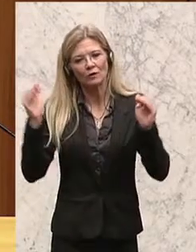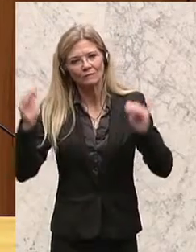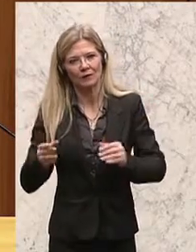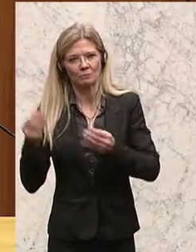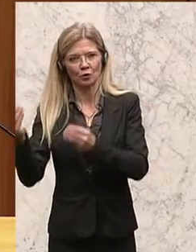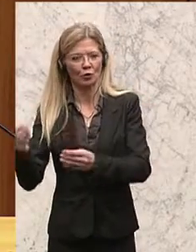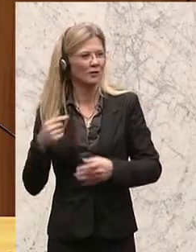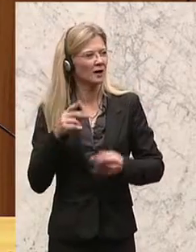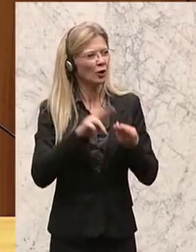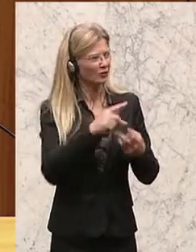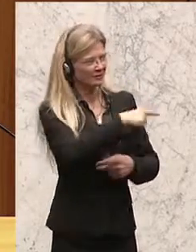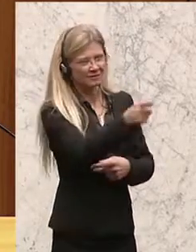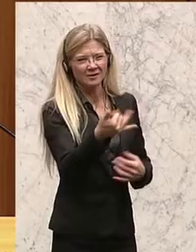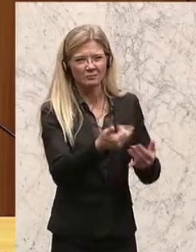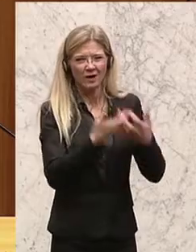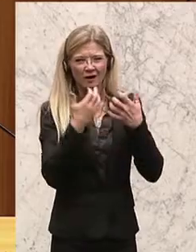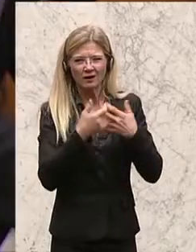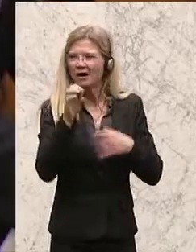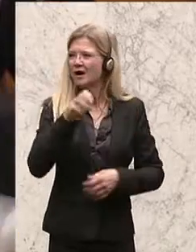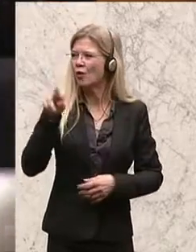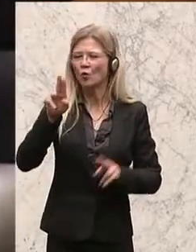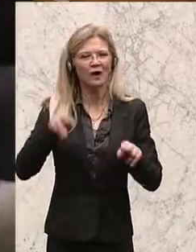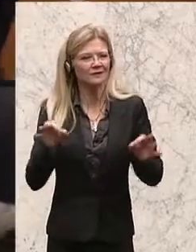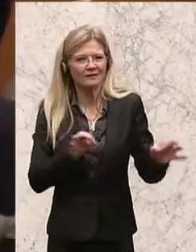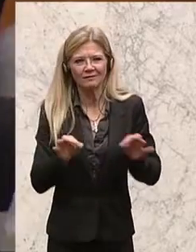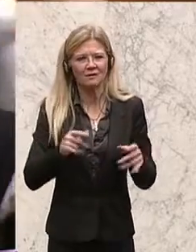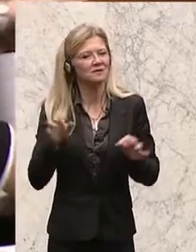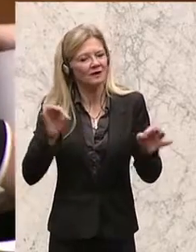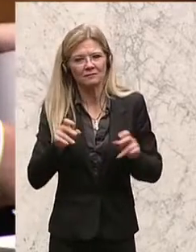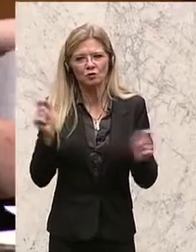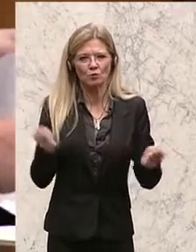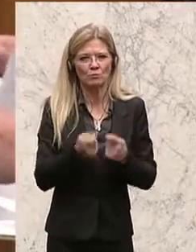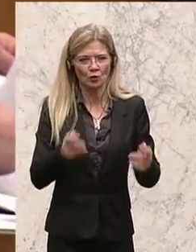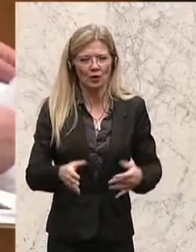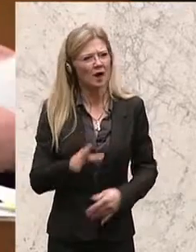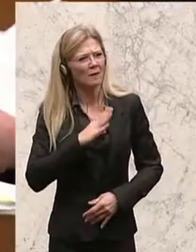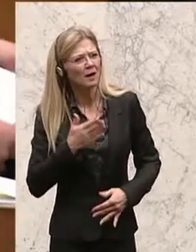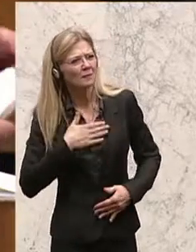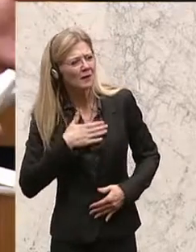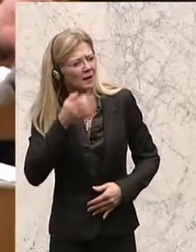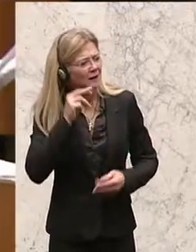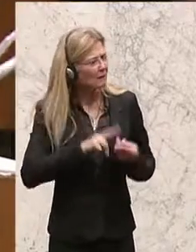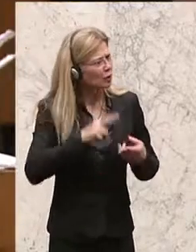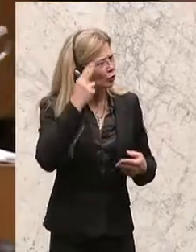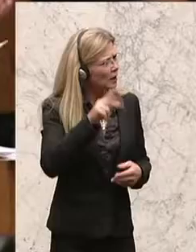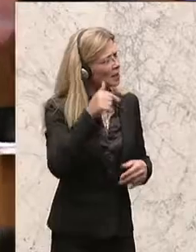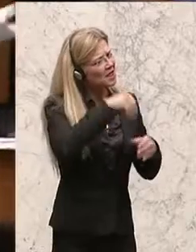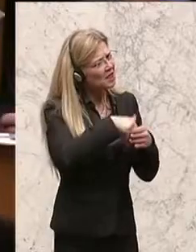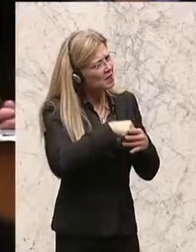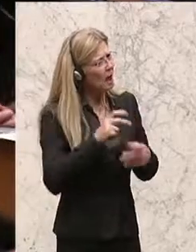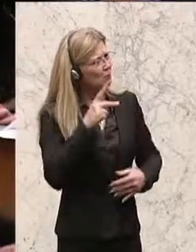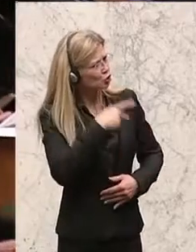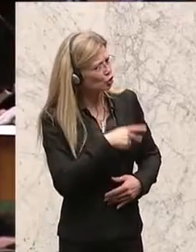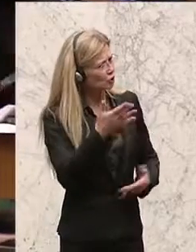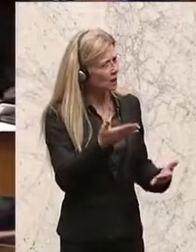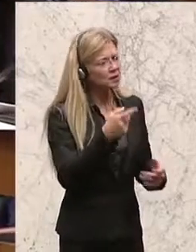nicht eu rechtlich völlig unhaltbar unmöglich meine damen und herren offensichtlich sehen sie sich in der sozialdemokratie gar nicht so einig ob das jetzt